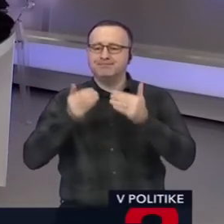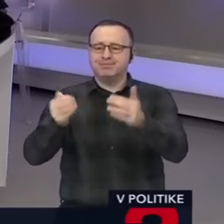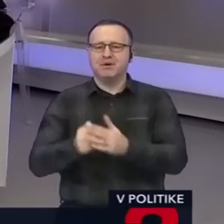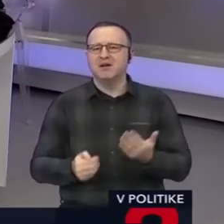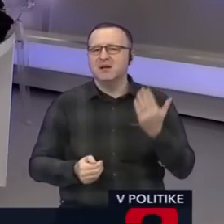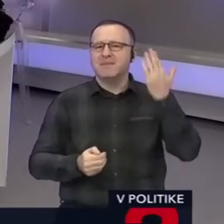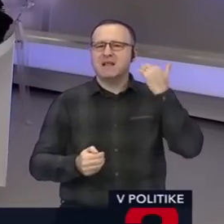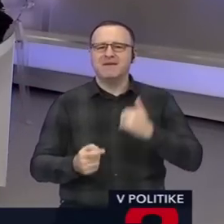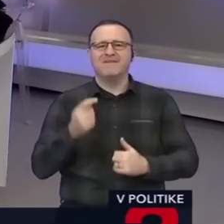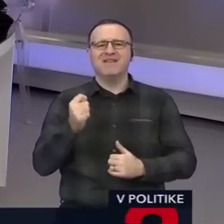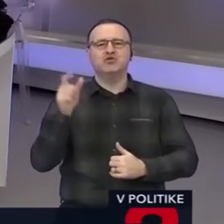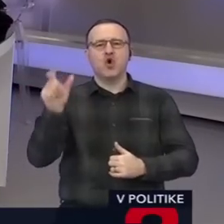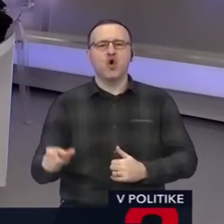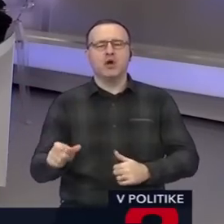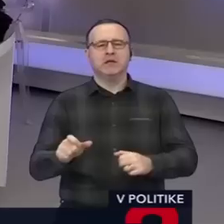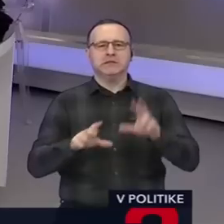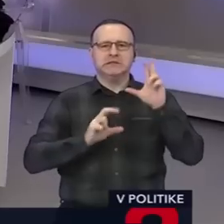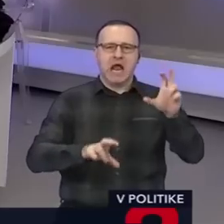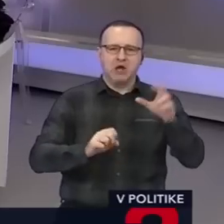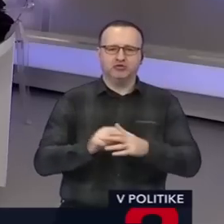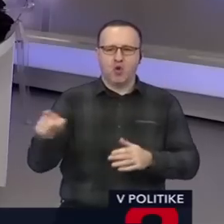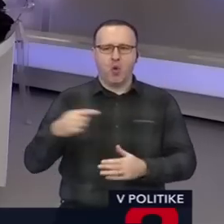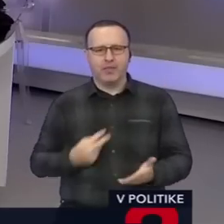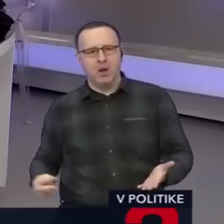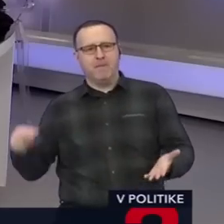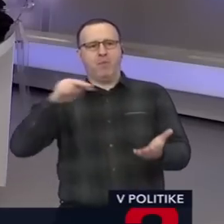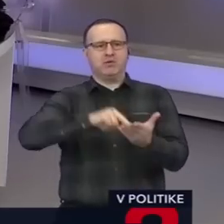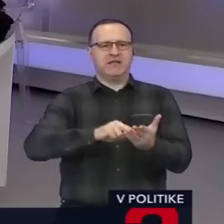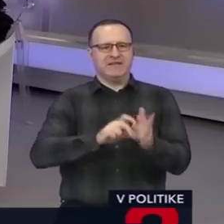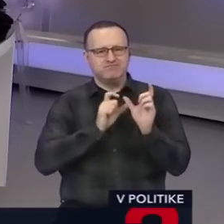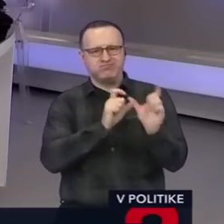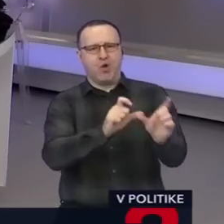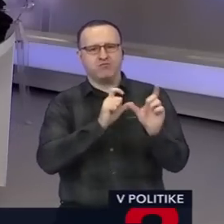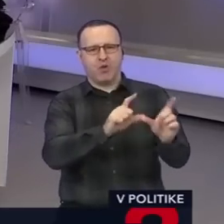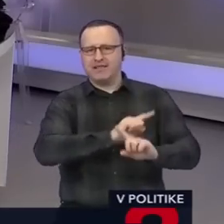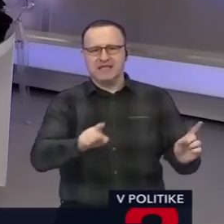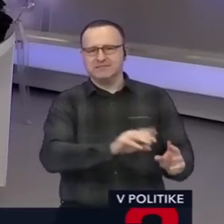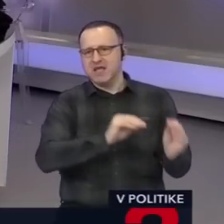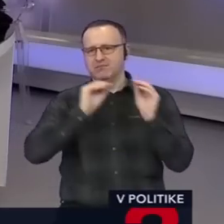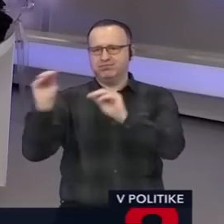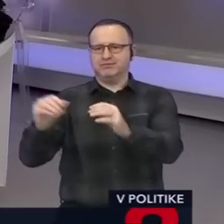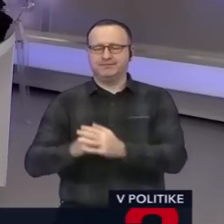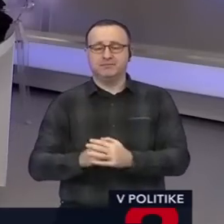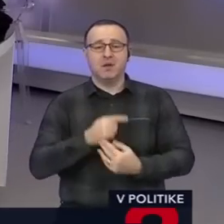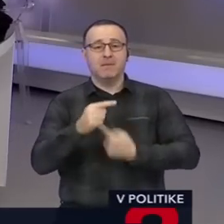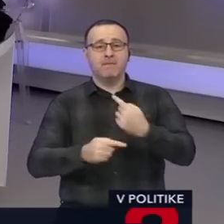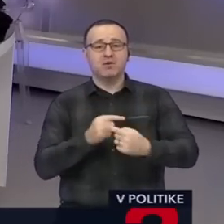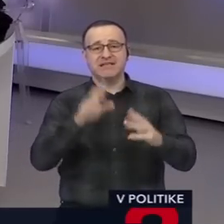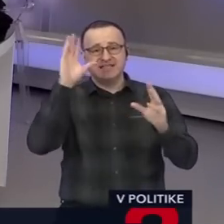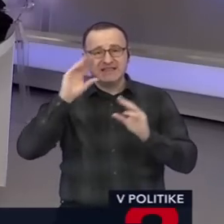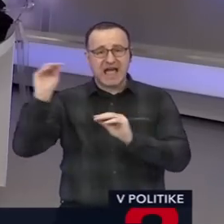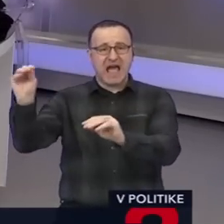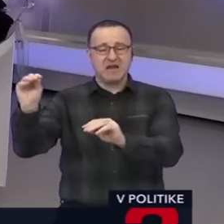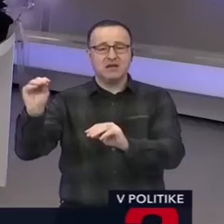strášil, hovoril, že on sa aj postaví pred vlak, aby jednoducho to nešlo. Tak celý ten proces darovania toho materiálu bol utajovaný,